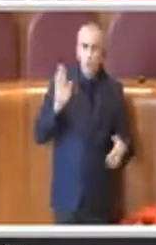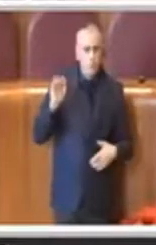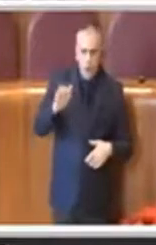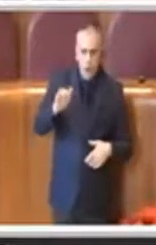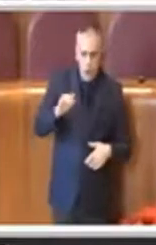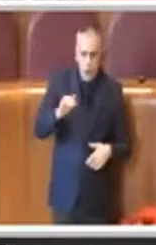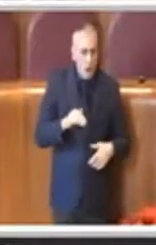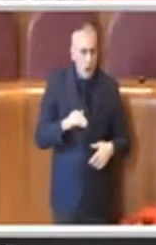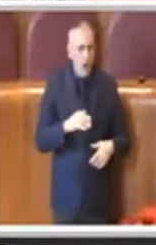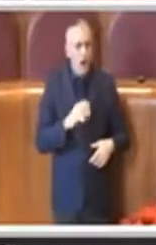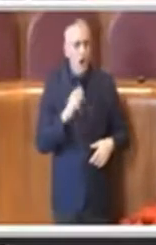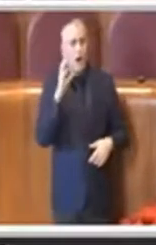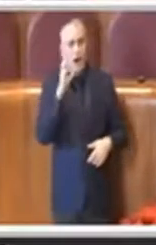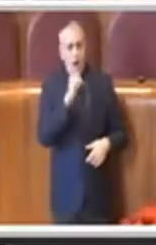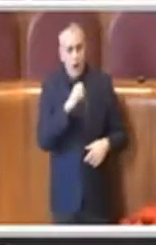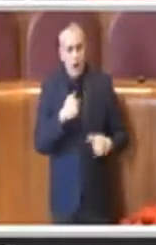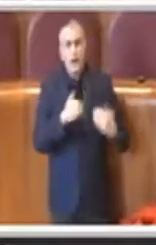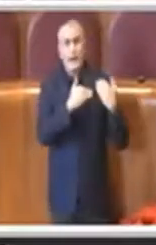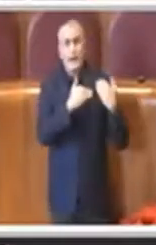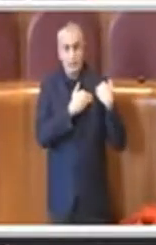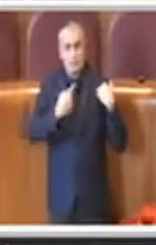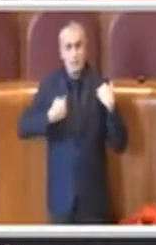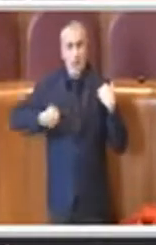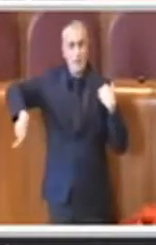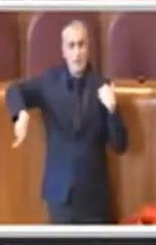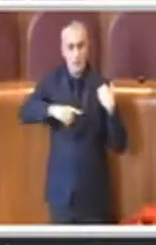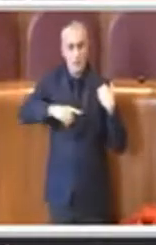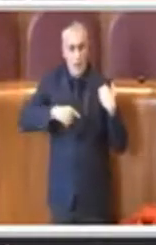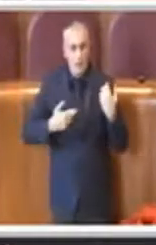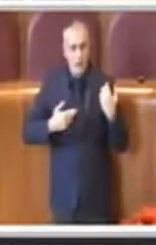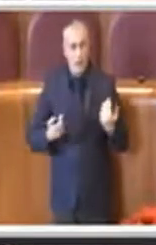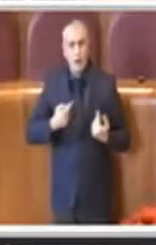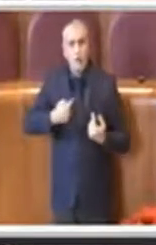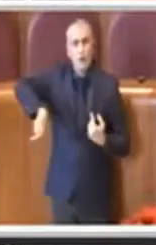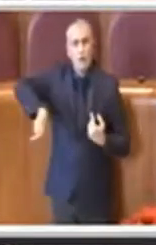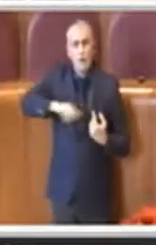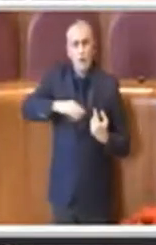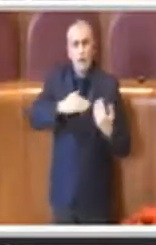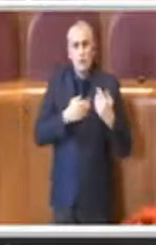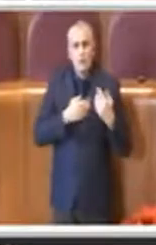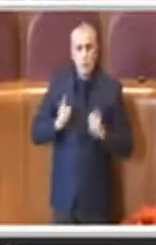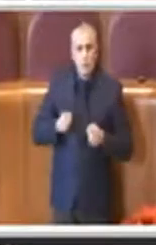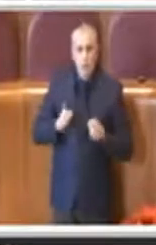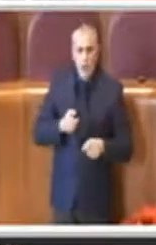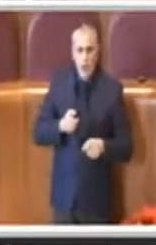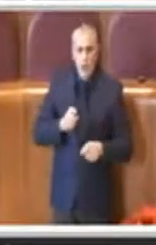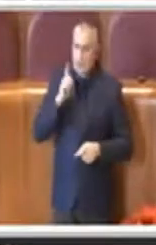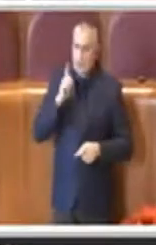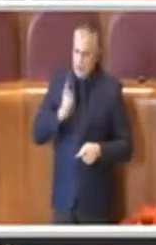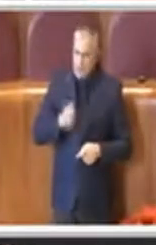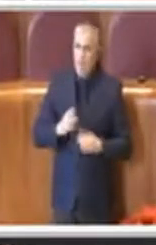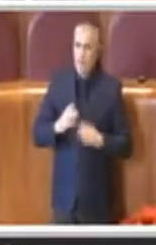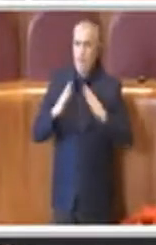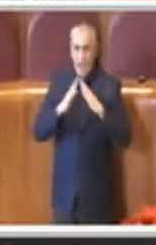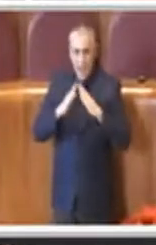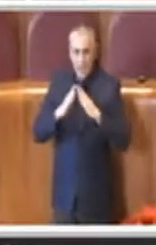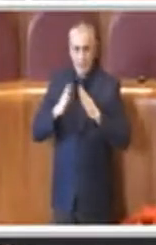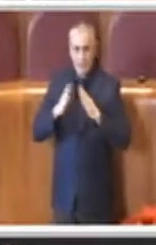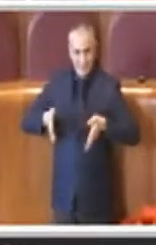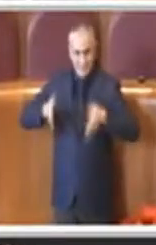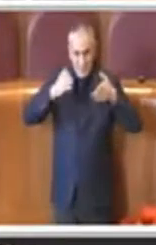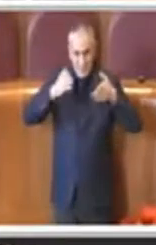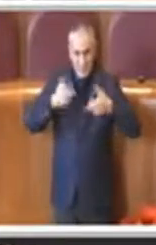a metterci davanti alle nostre responsabilità, che consistono proprio nel ridare queste case